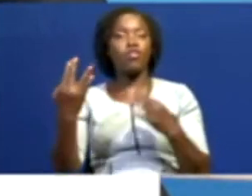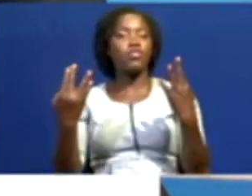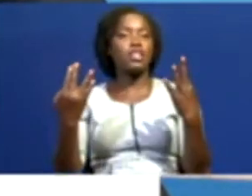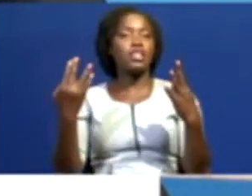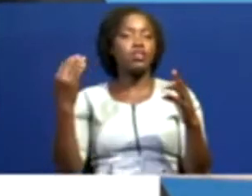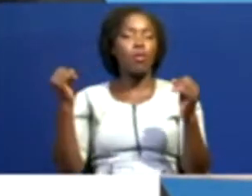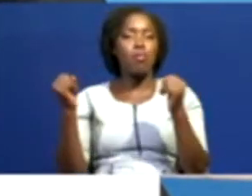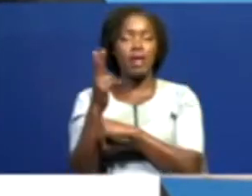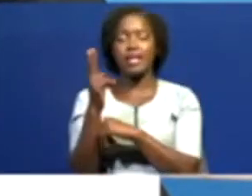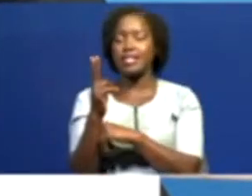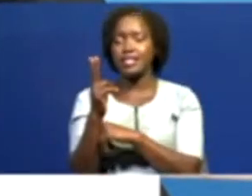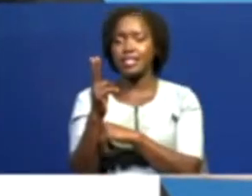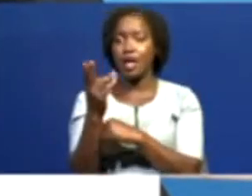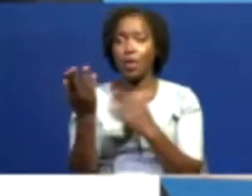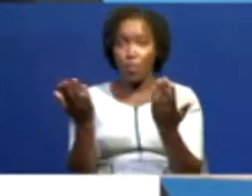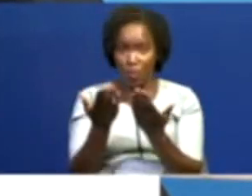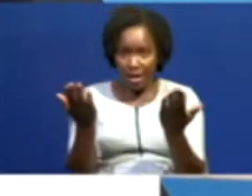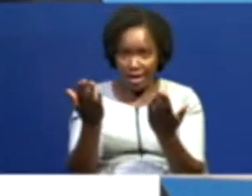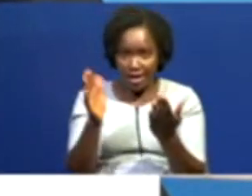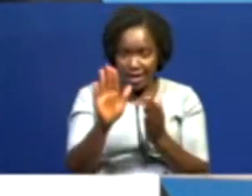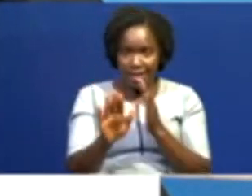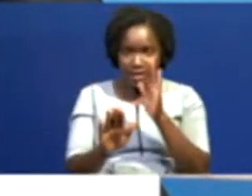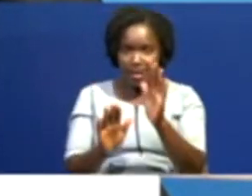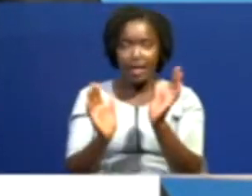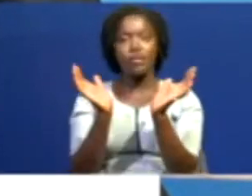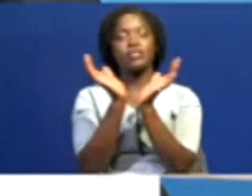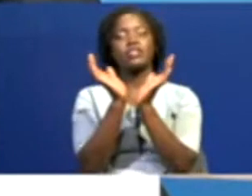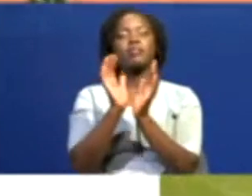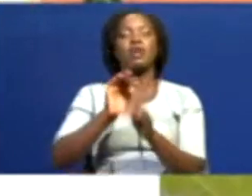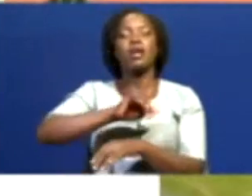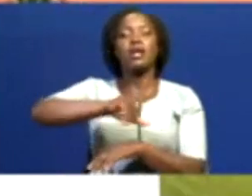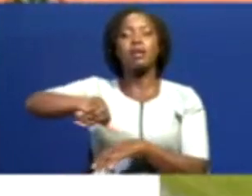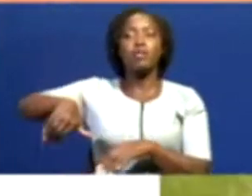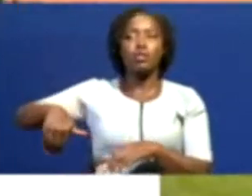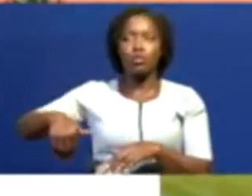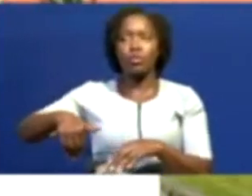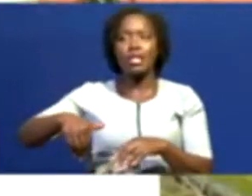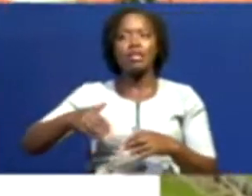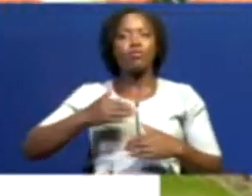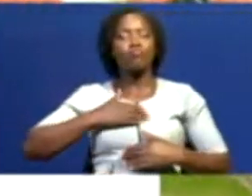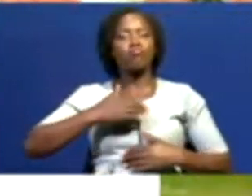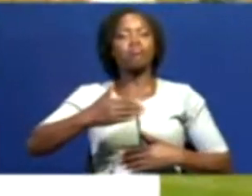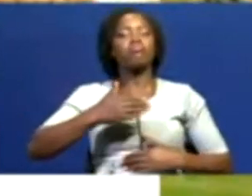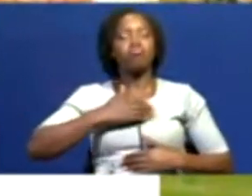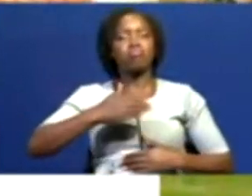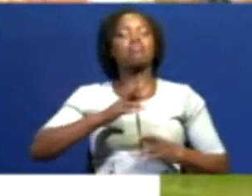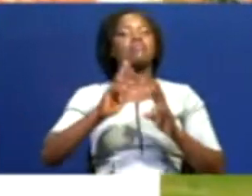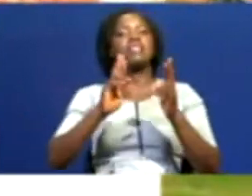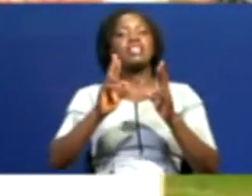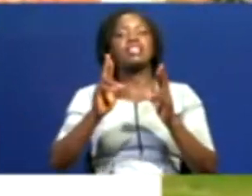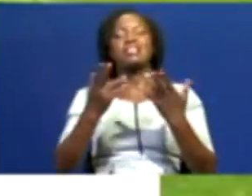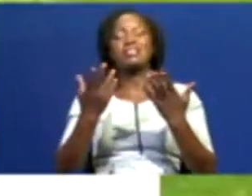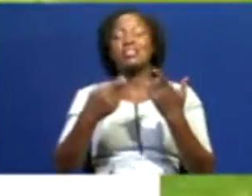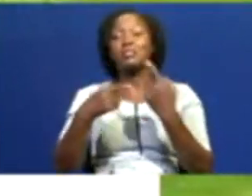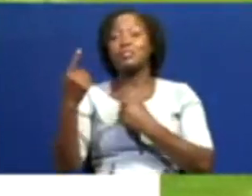mikwaju ya penalti katika uwanja wa taifa wa Nyayo. Cameroon, mtazamaji, ilicheza mechi hiyo ikiwa kifua mbele baada ya kushinda mechi ya